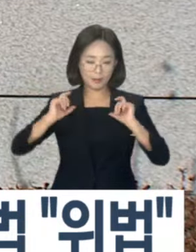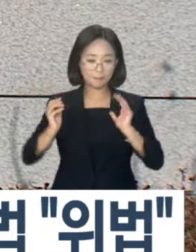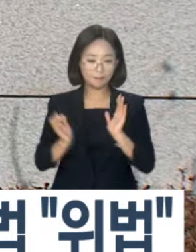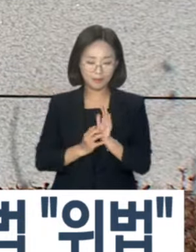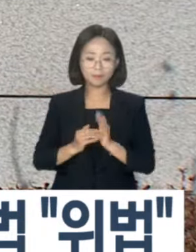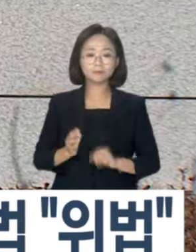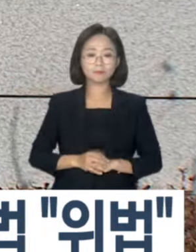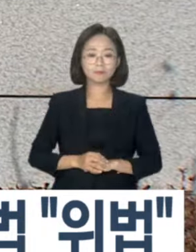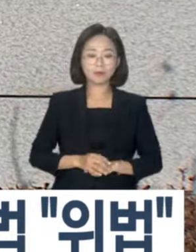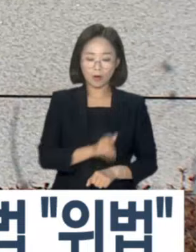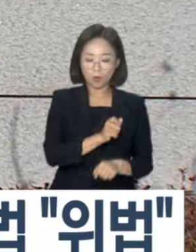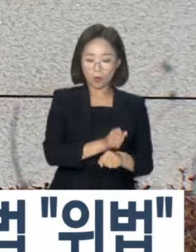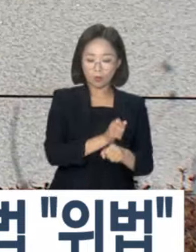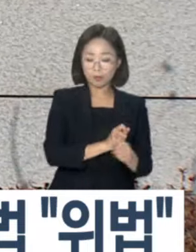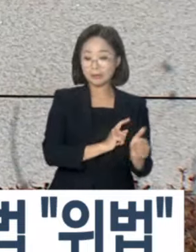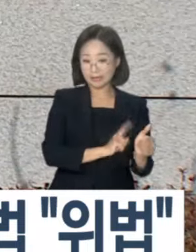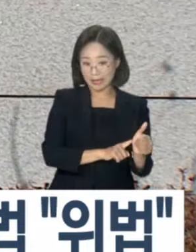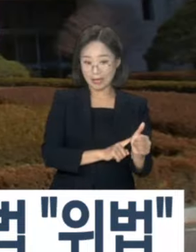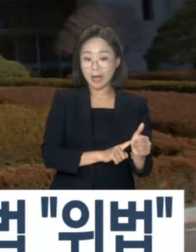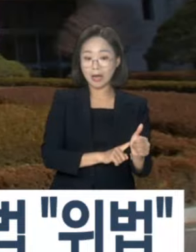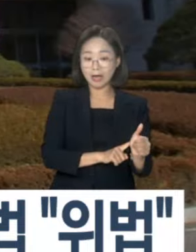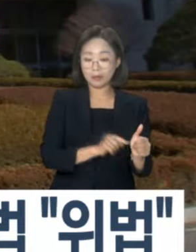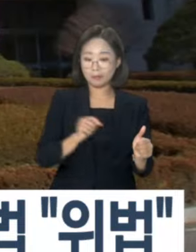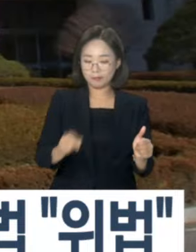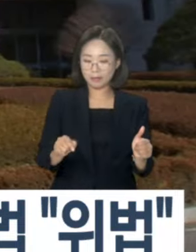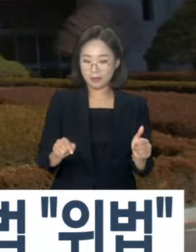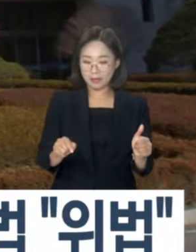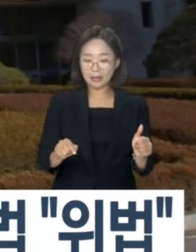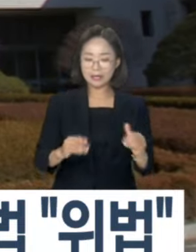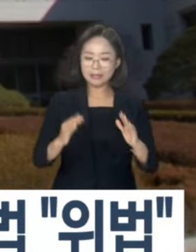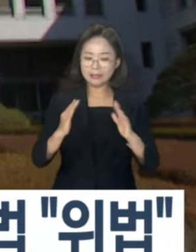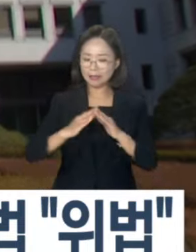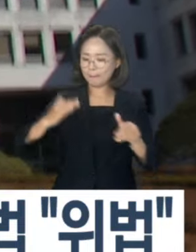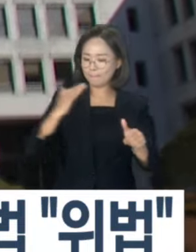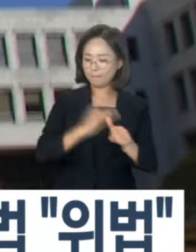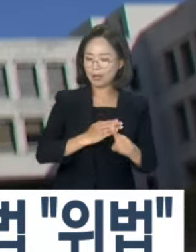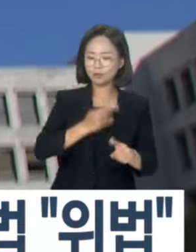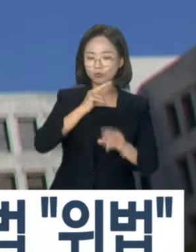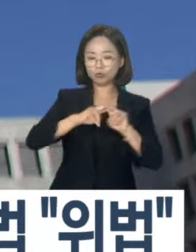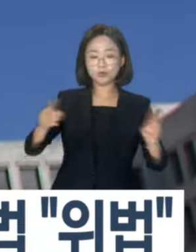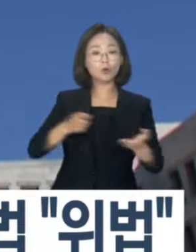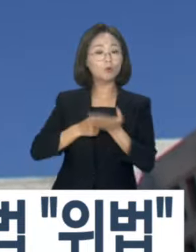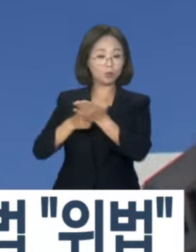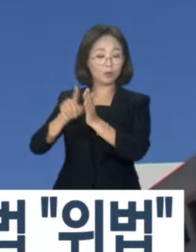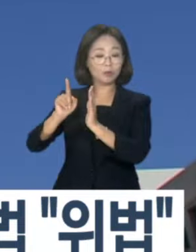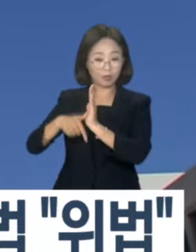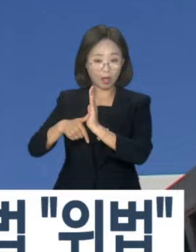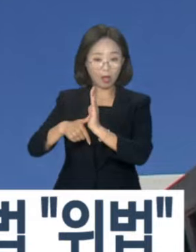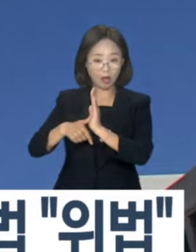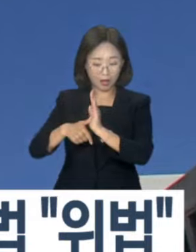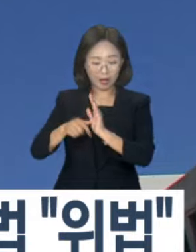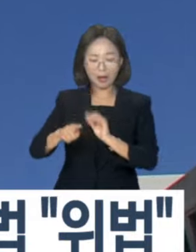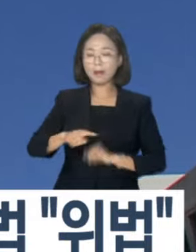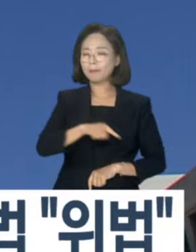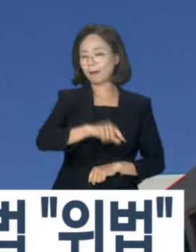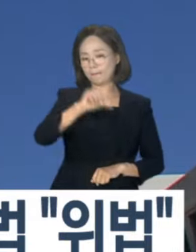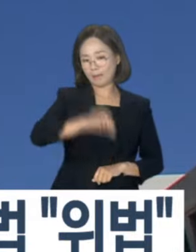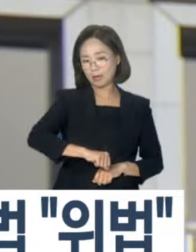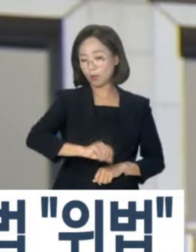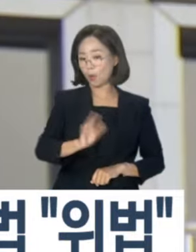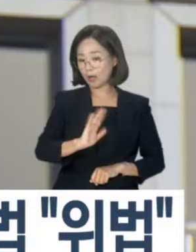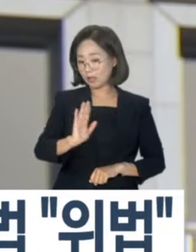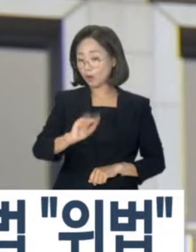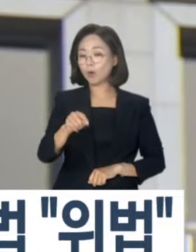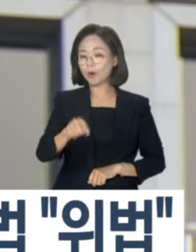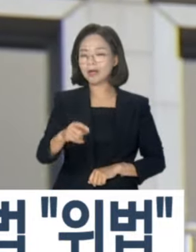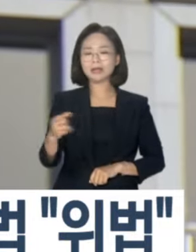2분은 공무원 씨가 경기도지사를 상대로 제기한 강등 처분 취소 소송에서 원심의 원고 해소 판결을 깨고